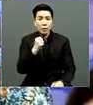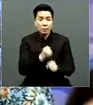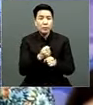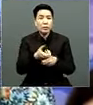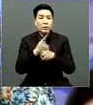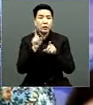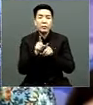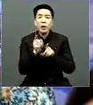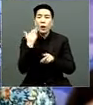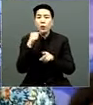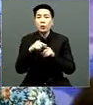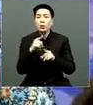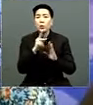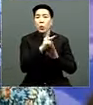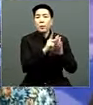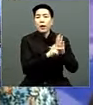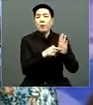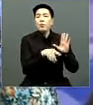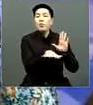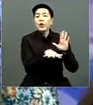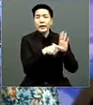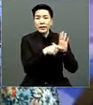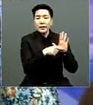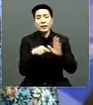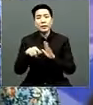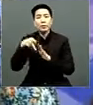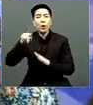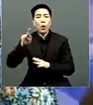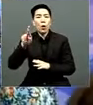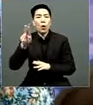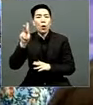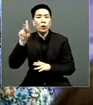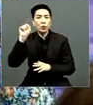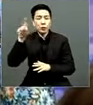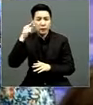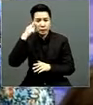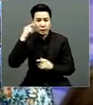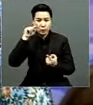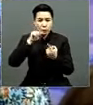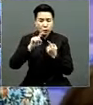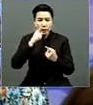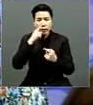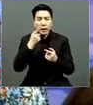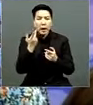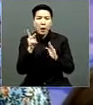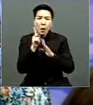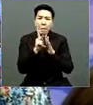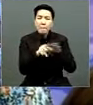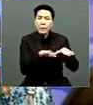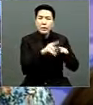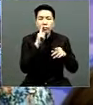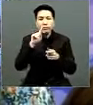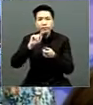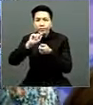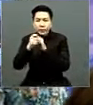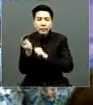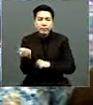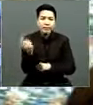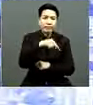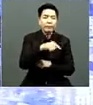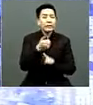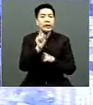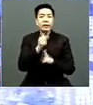หากจะกลับไปใช้ในเรื่องของกฎหมายปกติตรงนี้เนี่ยได้มีการพูดไหมคะว่าจุดไหนสถานการณ์แค่ไหนถึงจะกลับไปใช้กฎหมายปกติได้ค่ะ